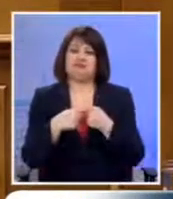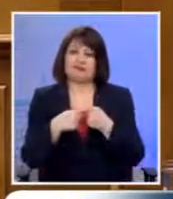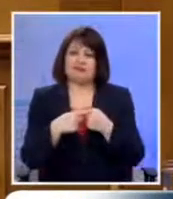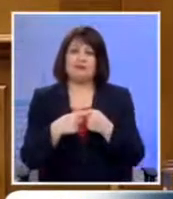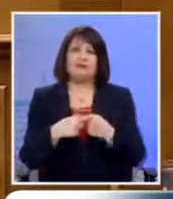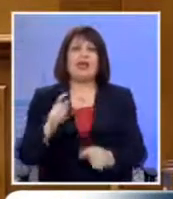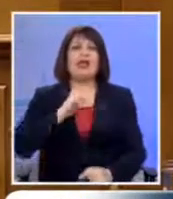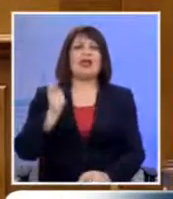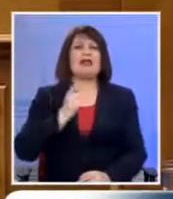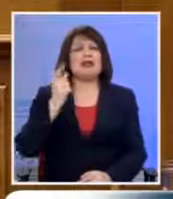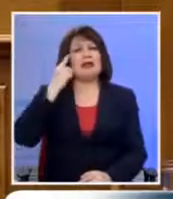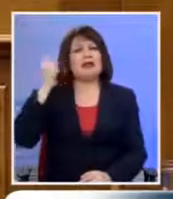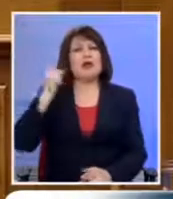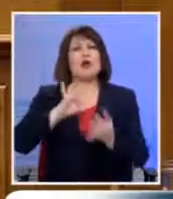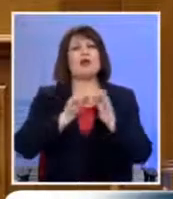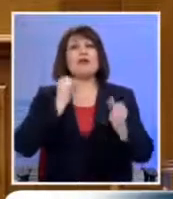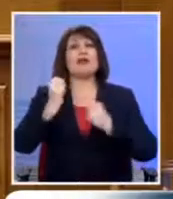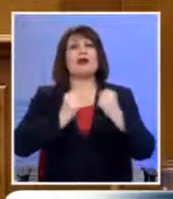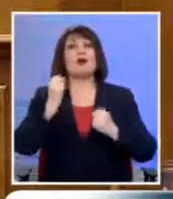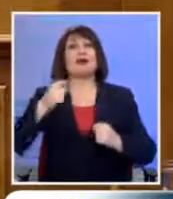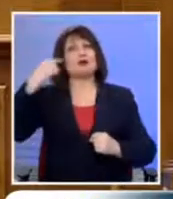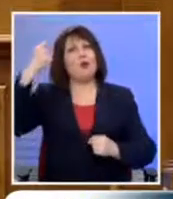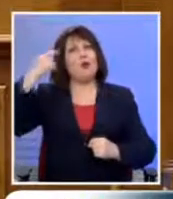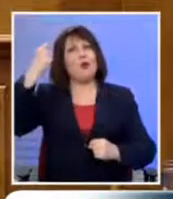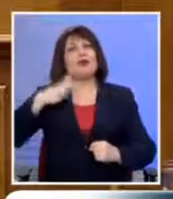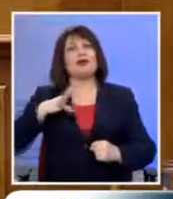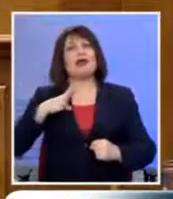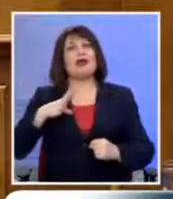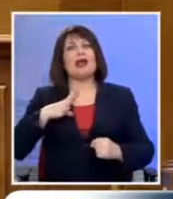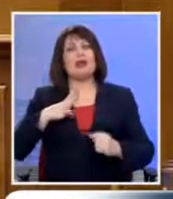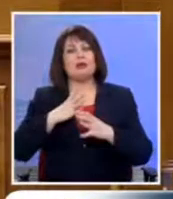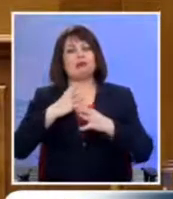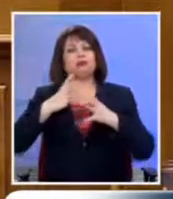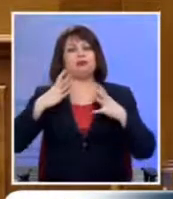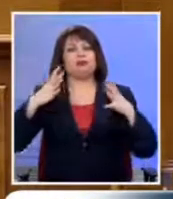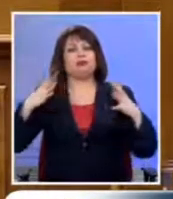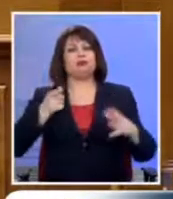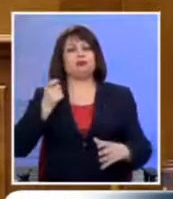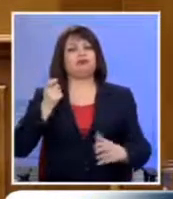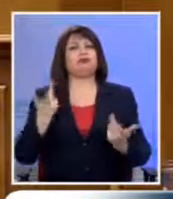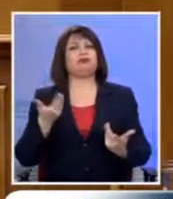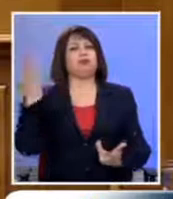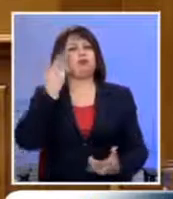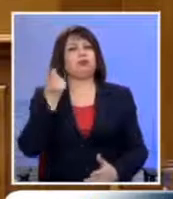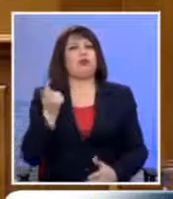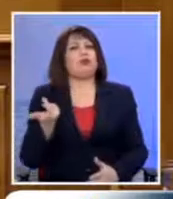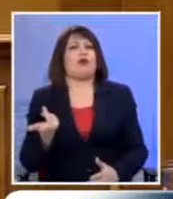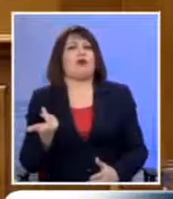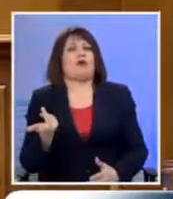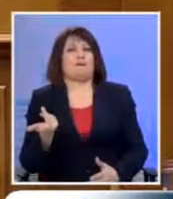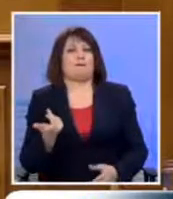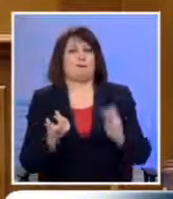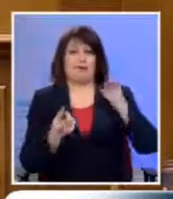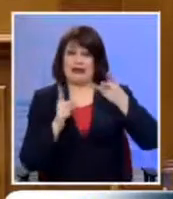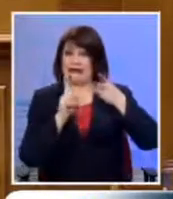εθνικής ιδέας για τους Ολυμπιακούς Αγώνες. Πόσο φούσκωσε αυτό το πράγμα? Ποιο είναι το κόστος?